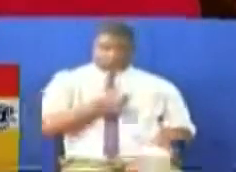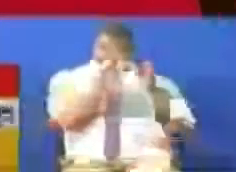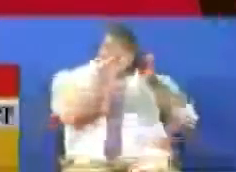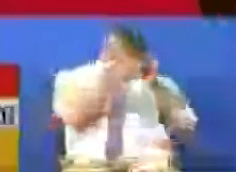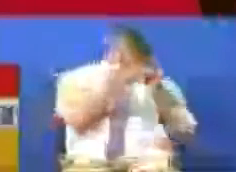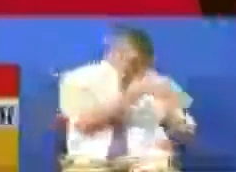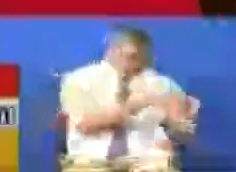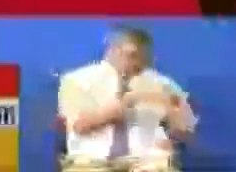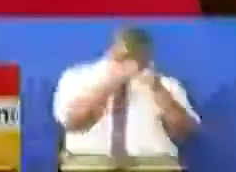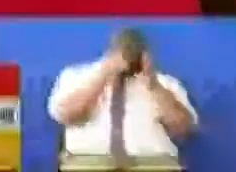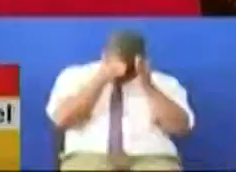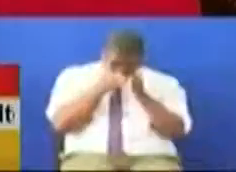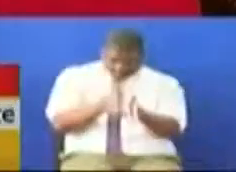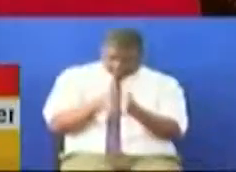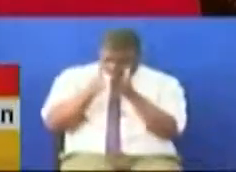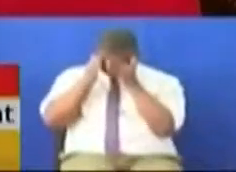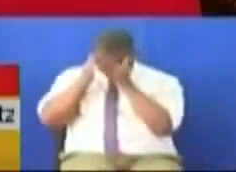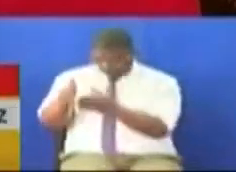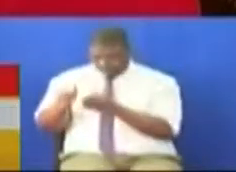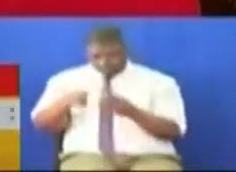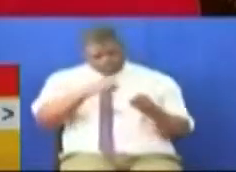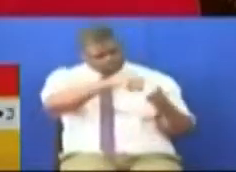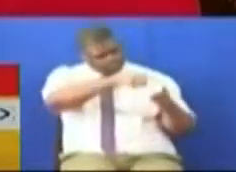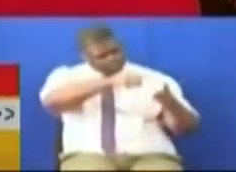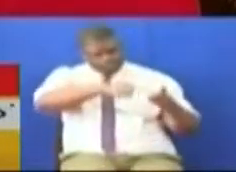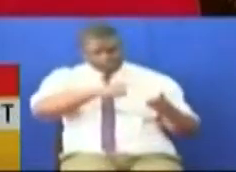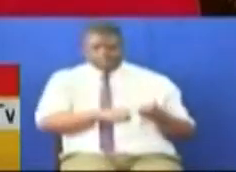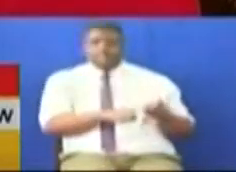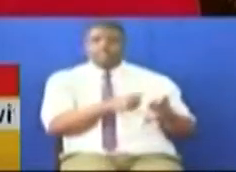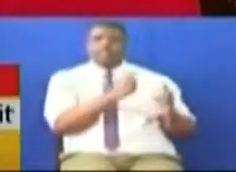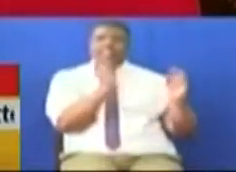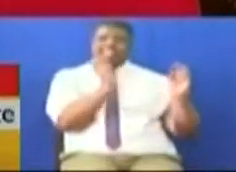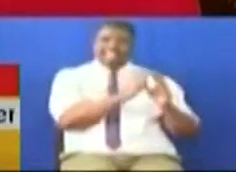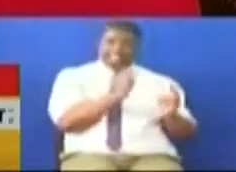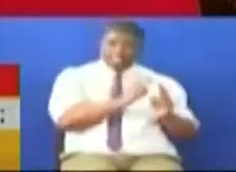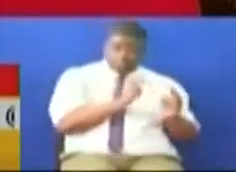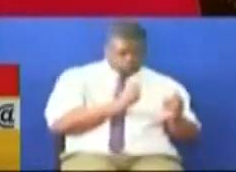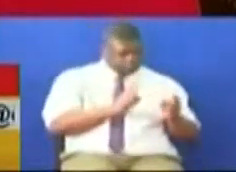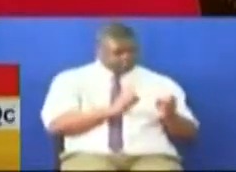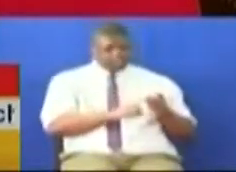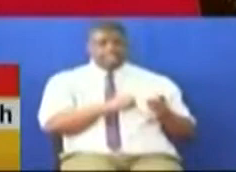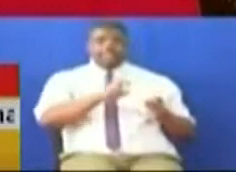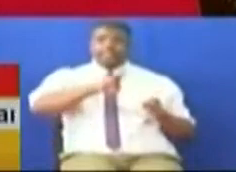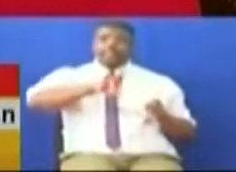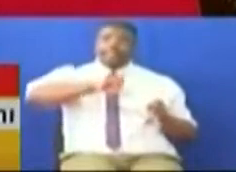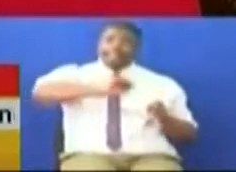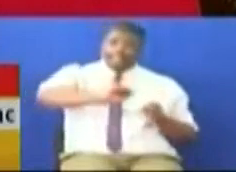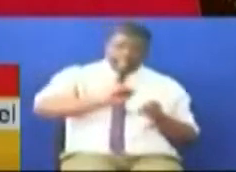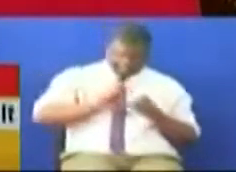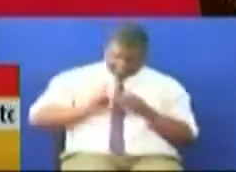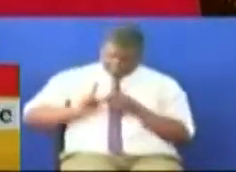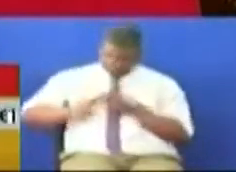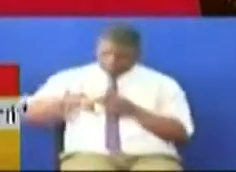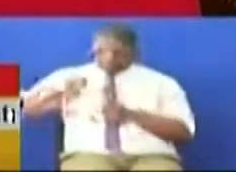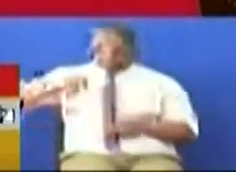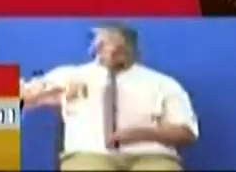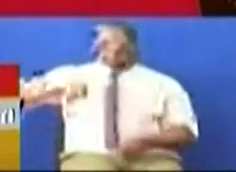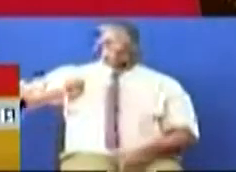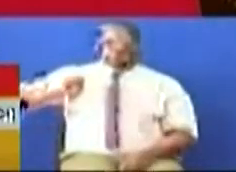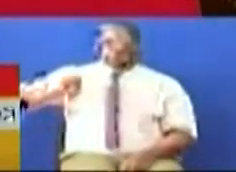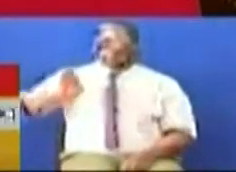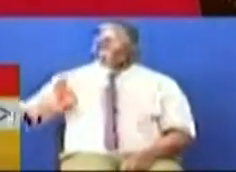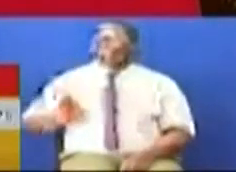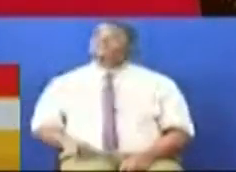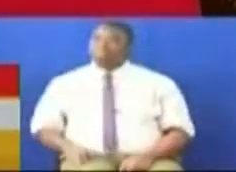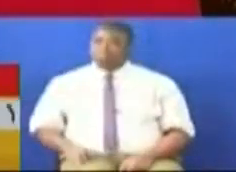na NSSF. Mheshimiwa spika, toka kuingia madarakani kwa serikali ya awamu ya tano ya Mheshimiwa Dr. John